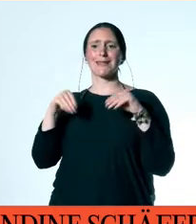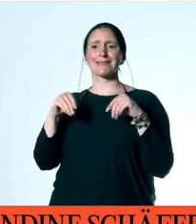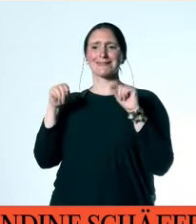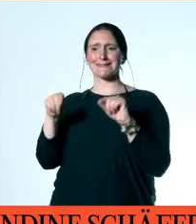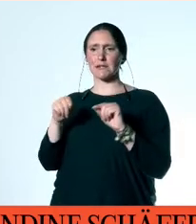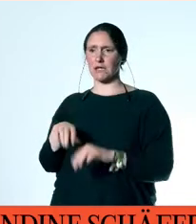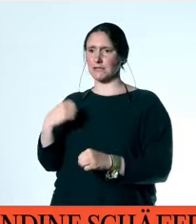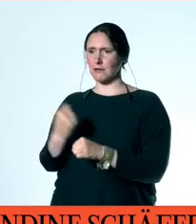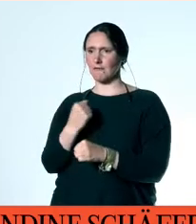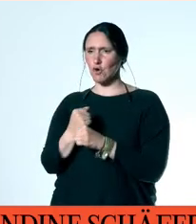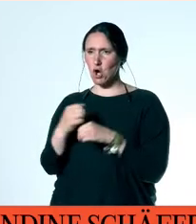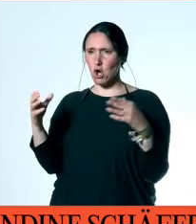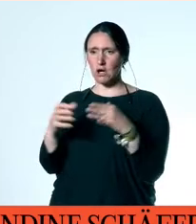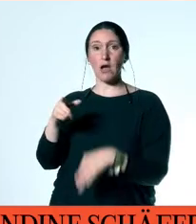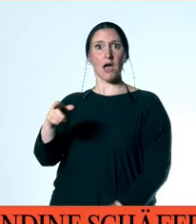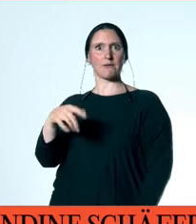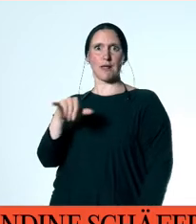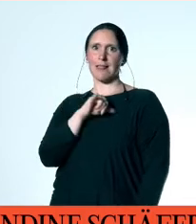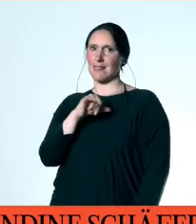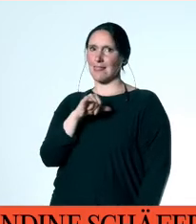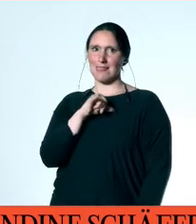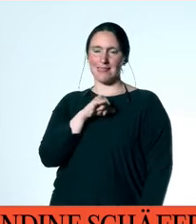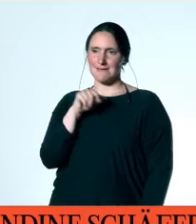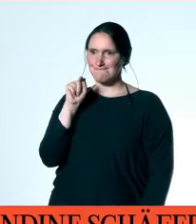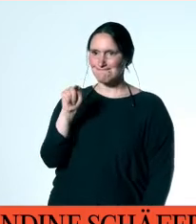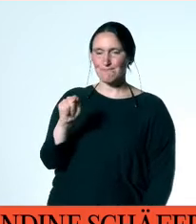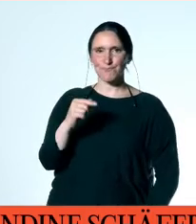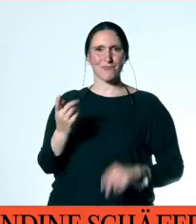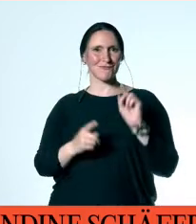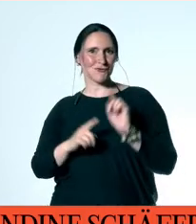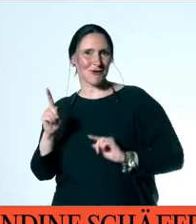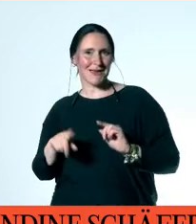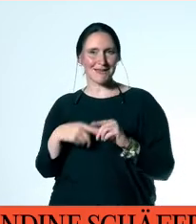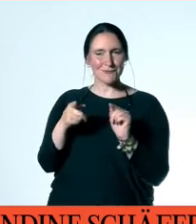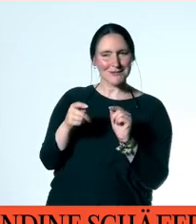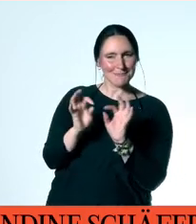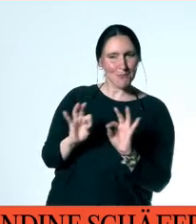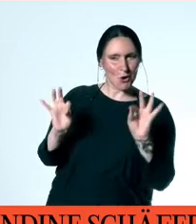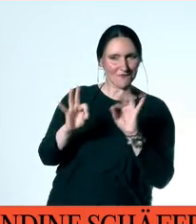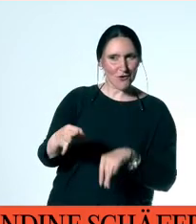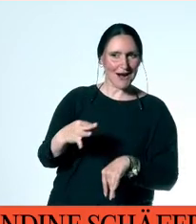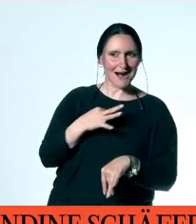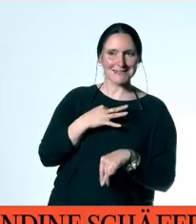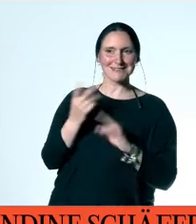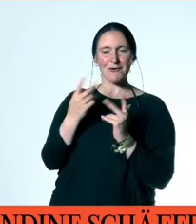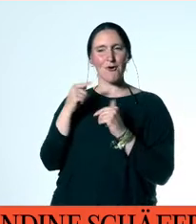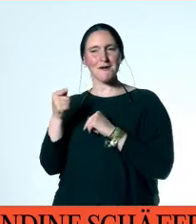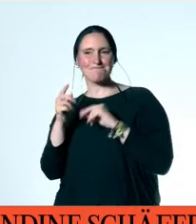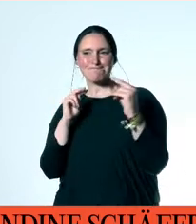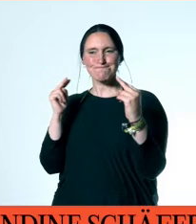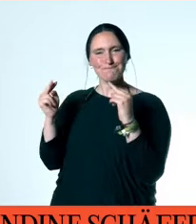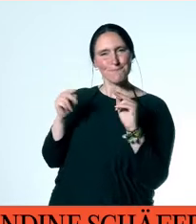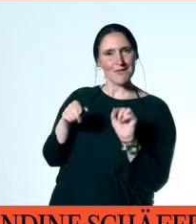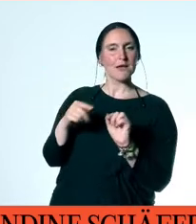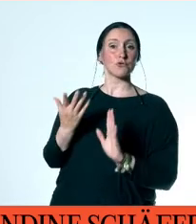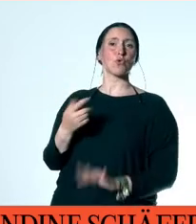Aber wir versuchen das gemeinsam dann auch zu lösen, zu diskutieren und uns zu